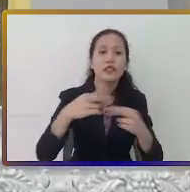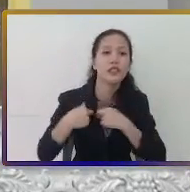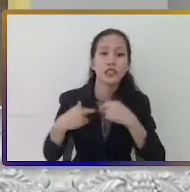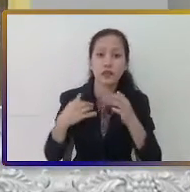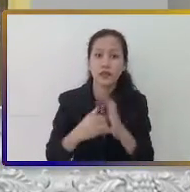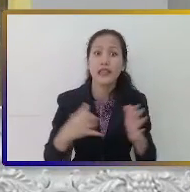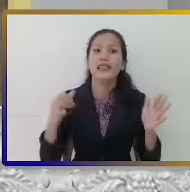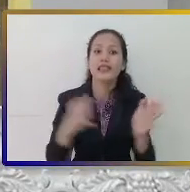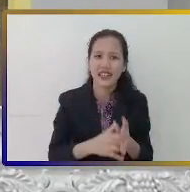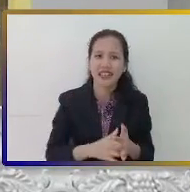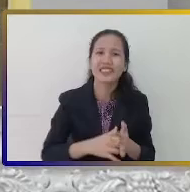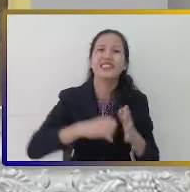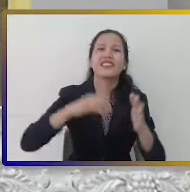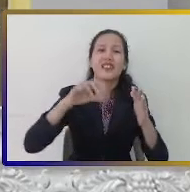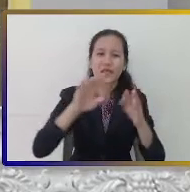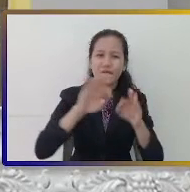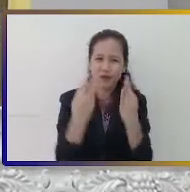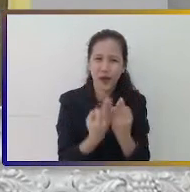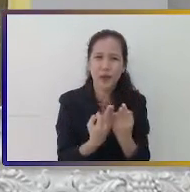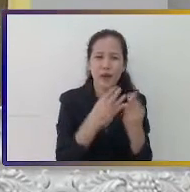their trust in God alone.